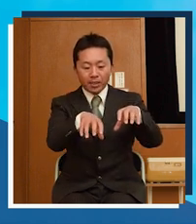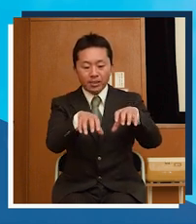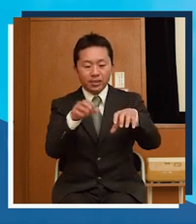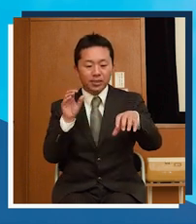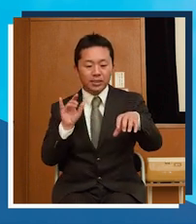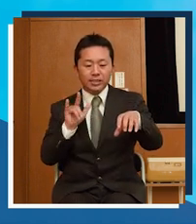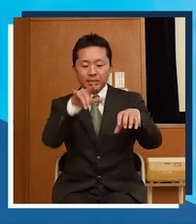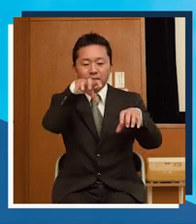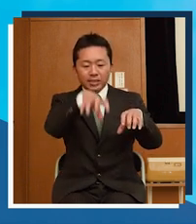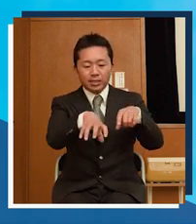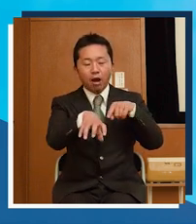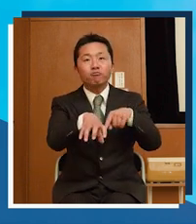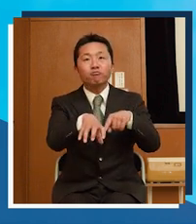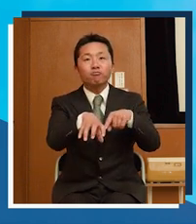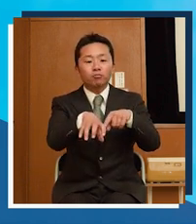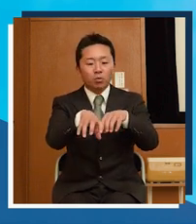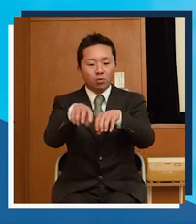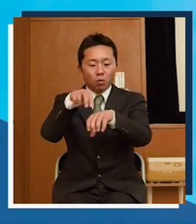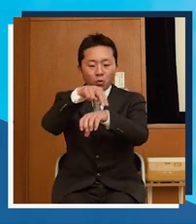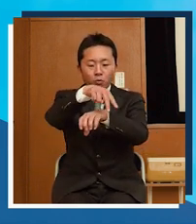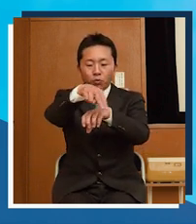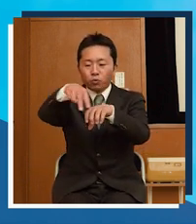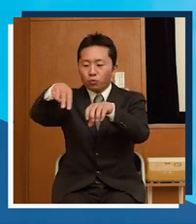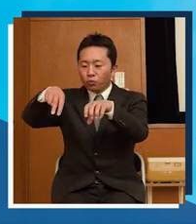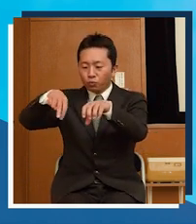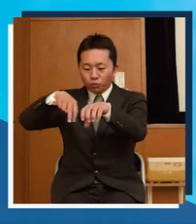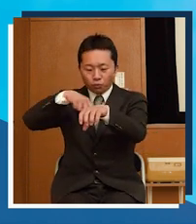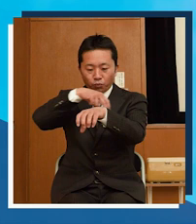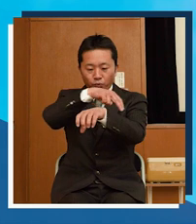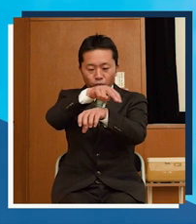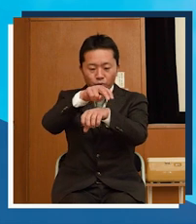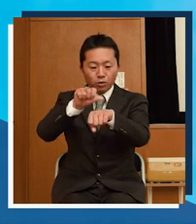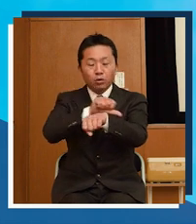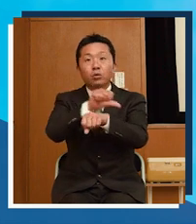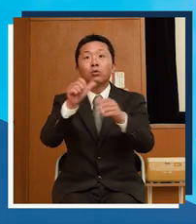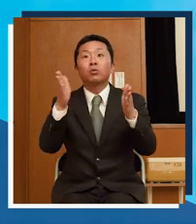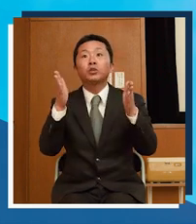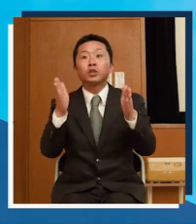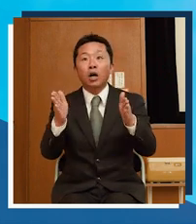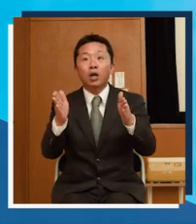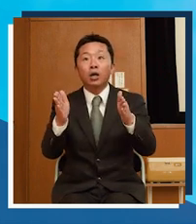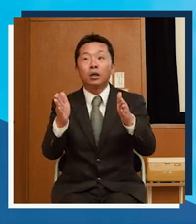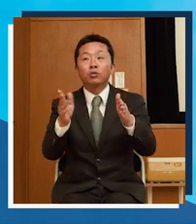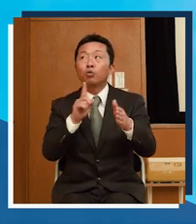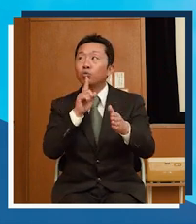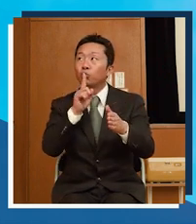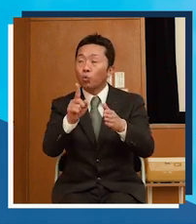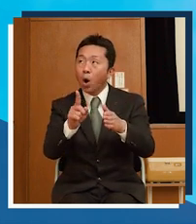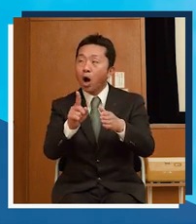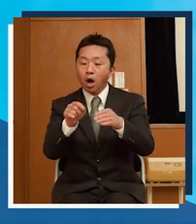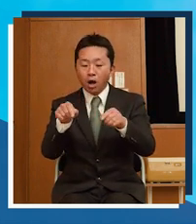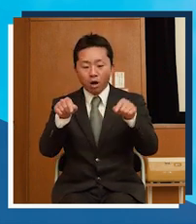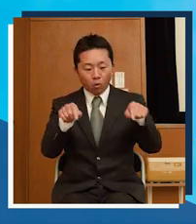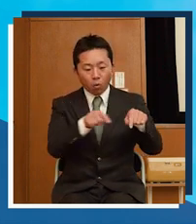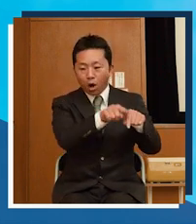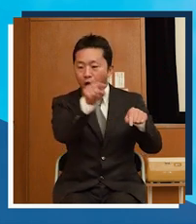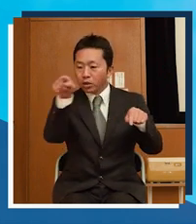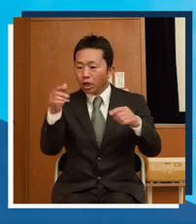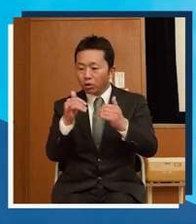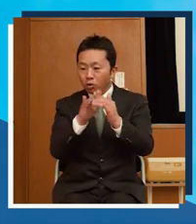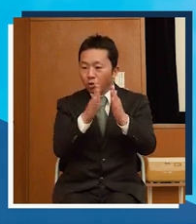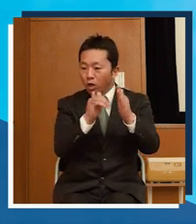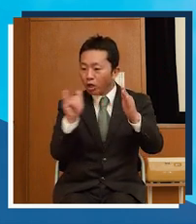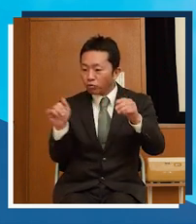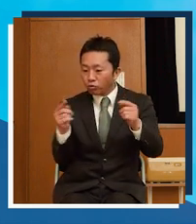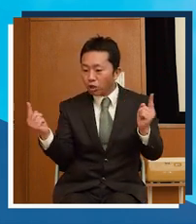けどってことは1周するのに5時間かかるんですよ反対側にいる家族に会いにもしいたら半分ぐらいもっと